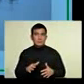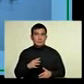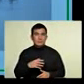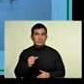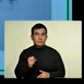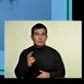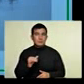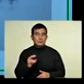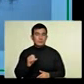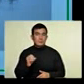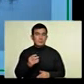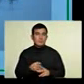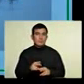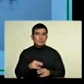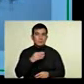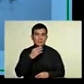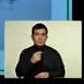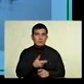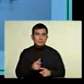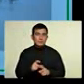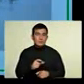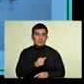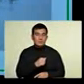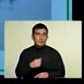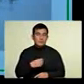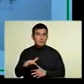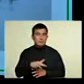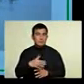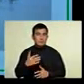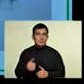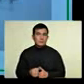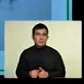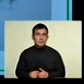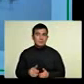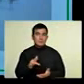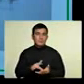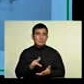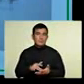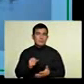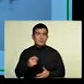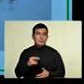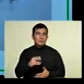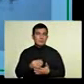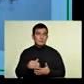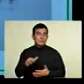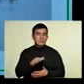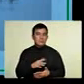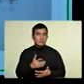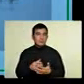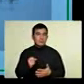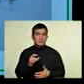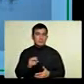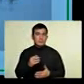Амударья – самая многоводная и самая большая по площади бассейна рек Средней Азии. В древности арабы называли